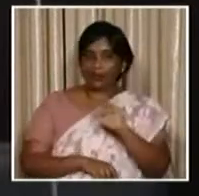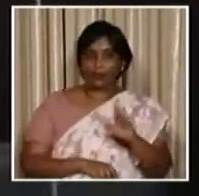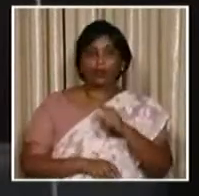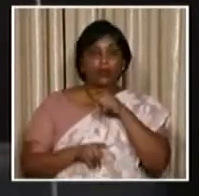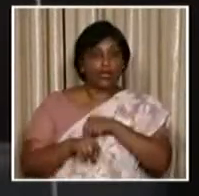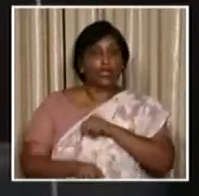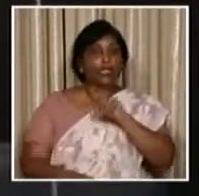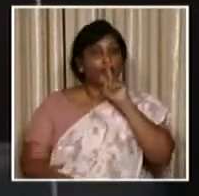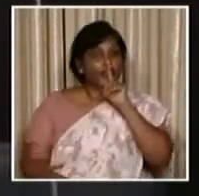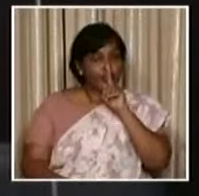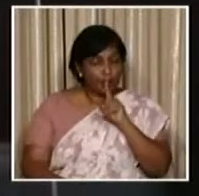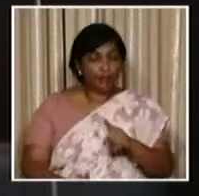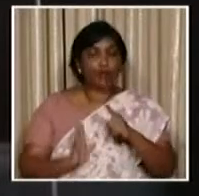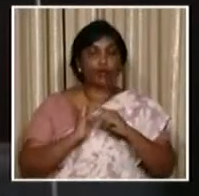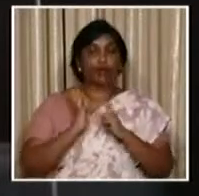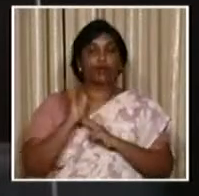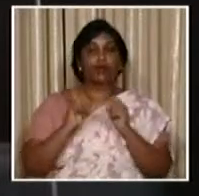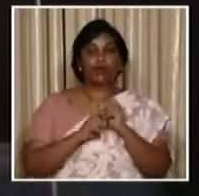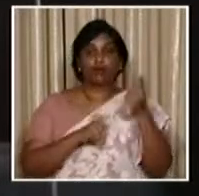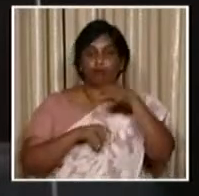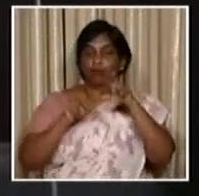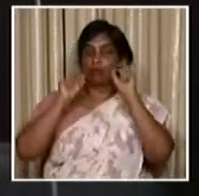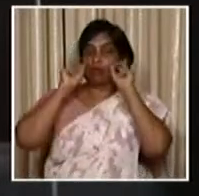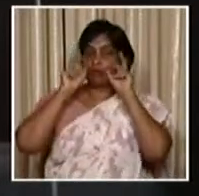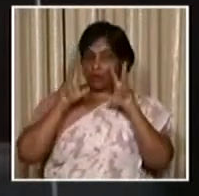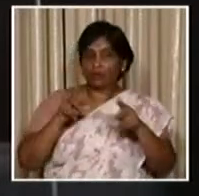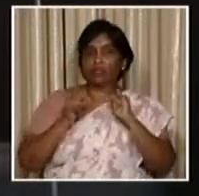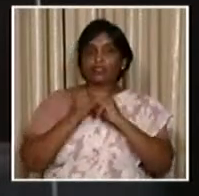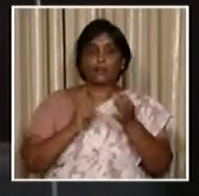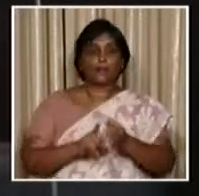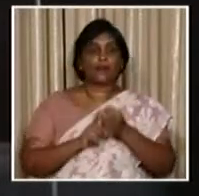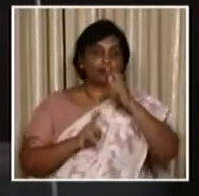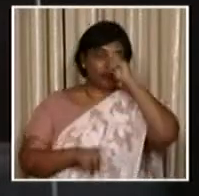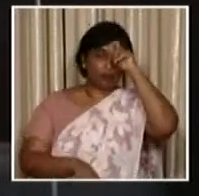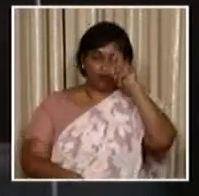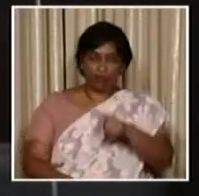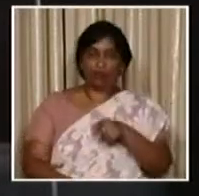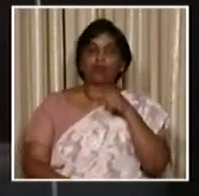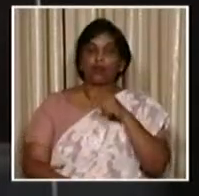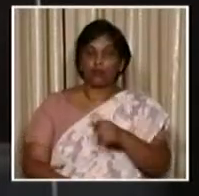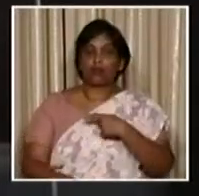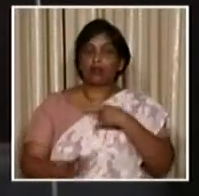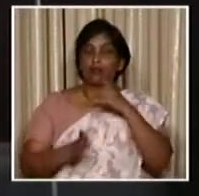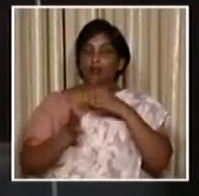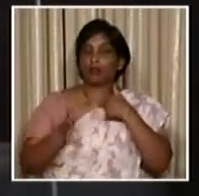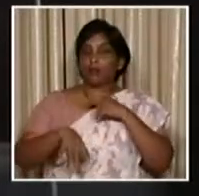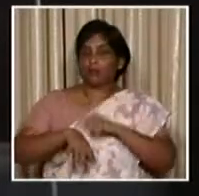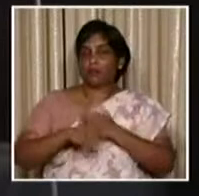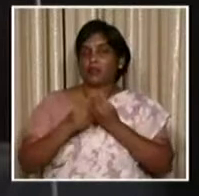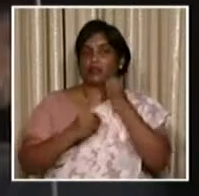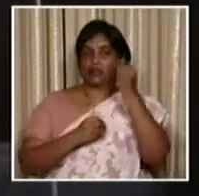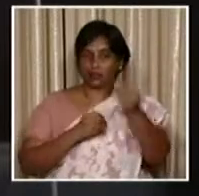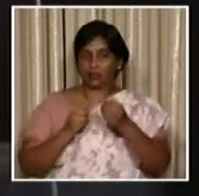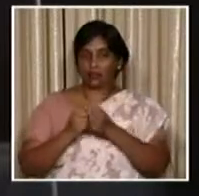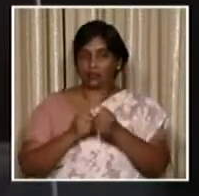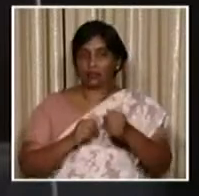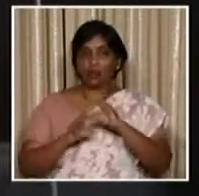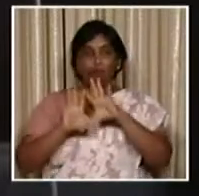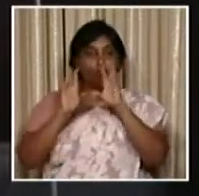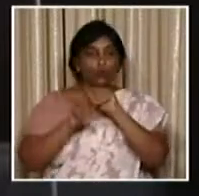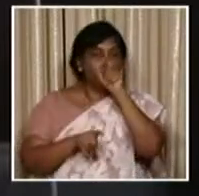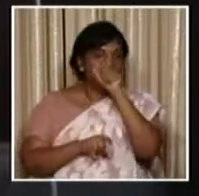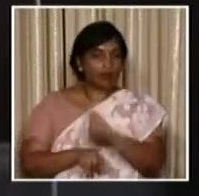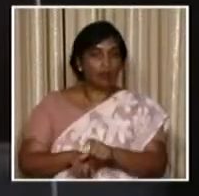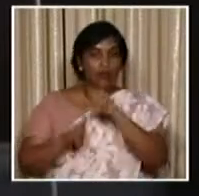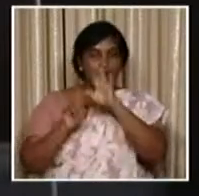ඒ මම කියපු දේ එක්සත් ජාතික පාක්ෂික අවදි වෙලා තමයි සජීව ප්‍රේමදාස මහත්මයාට අපේක්ෂකත්වය ආරද්දෙන්න ඉදිරියට ක්‍රියා කරේ පොදු